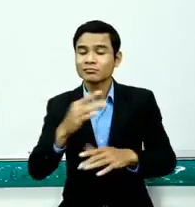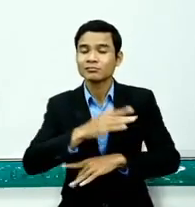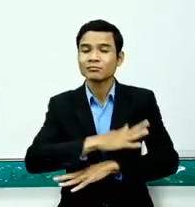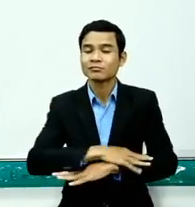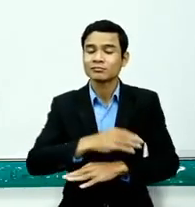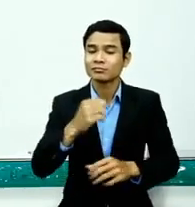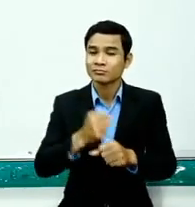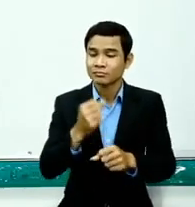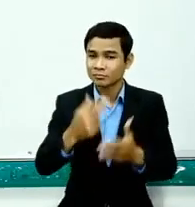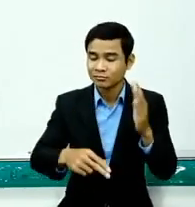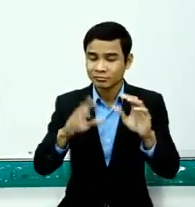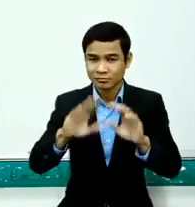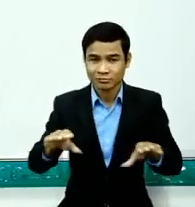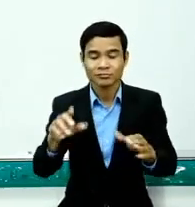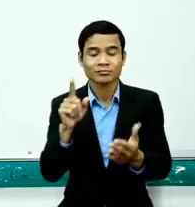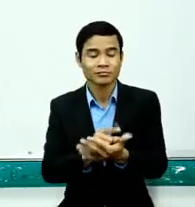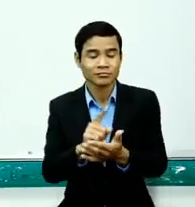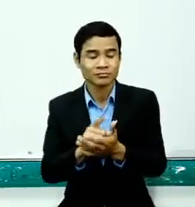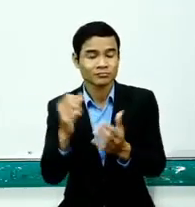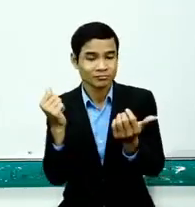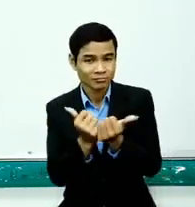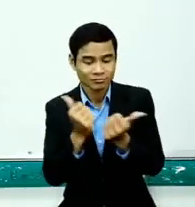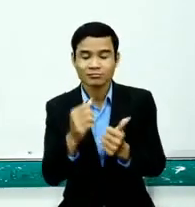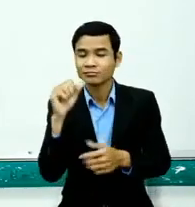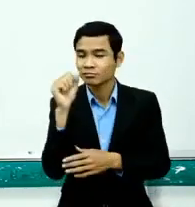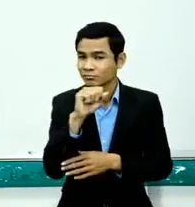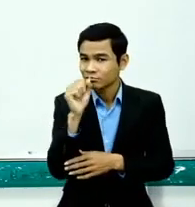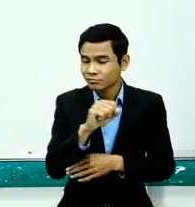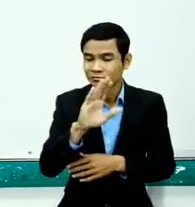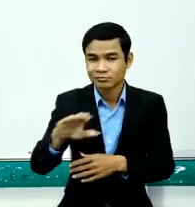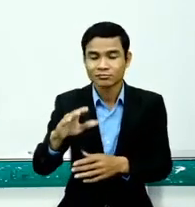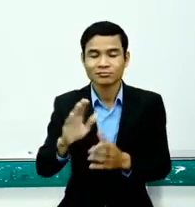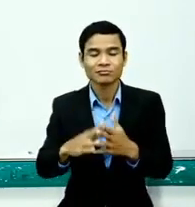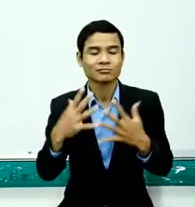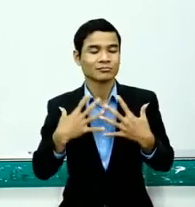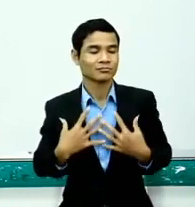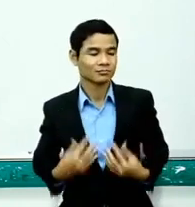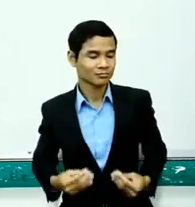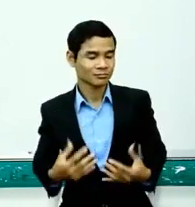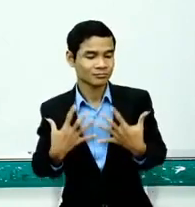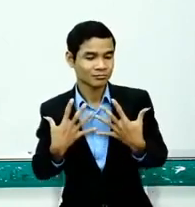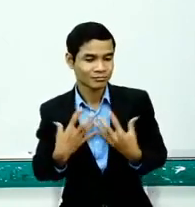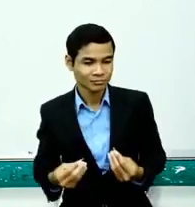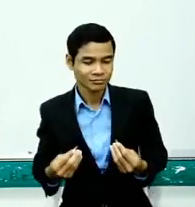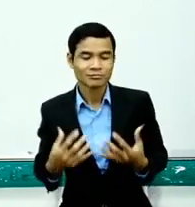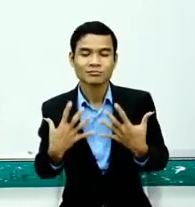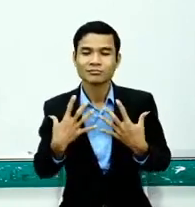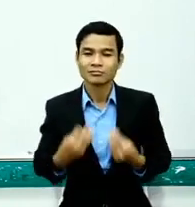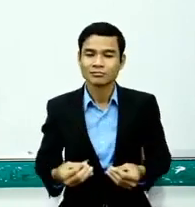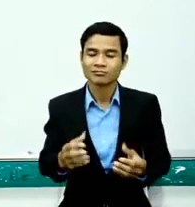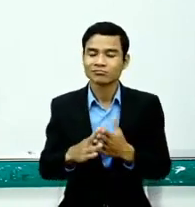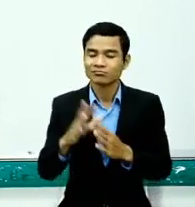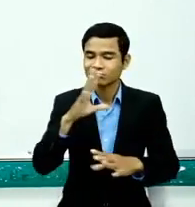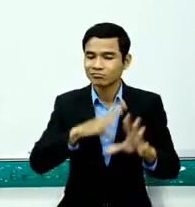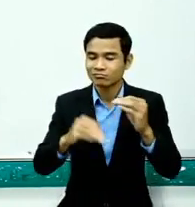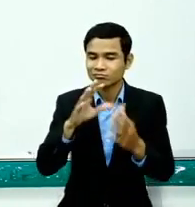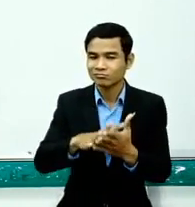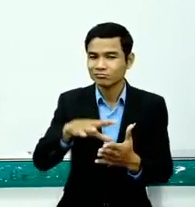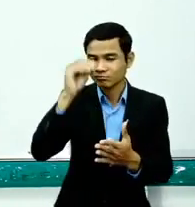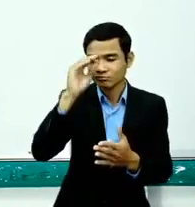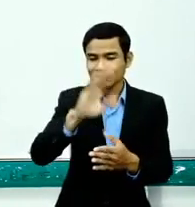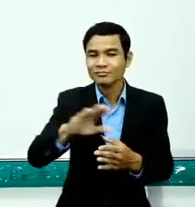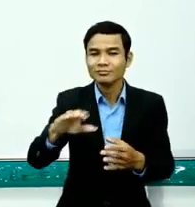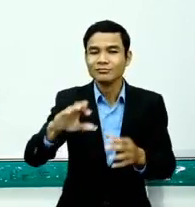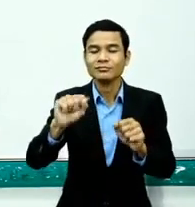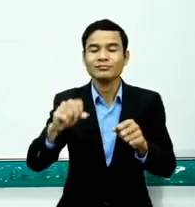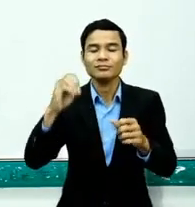គឺយើងតែងតែលេងល្បែងឬក៏ច្រៀងដើម្បីឲ្យយើងធូរស្បើយពីការសិក្សាចាអ